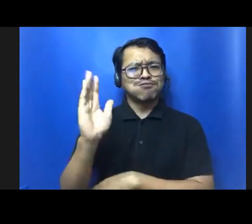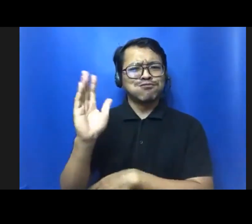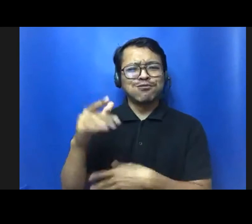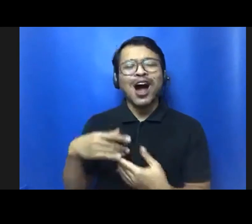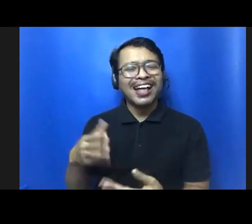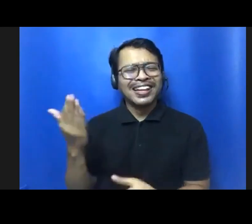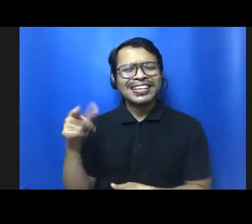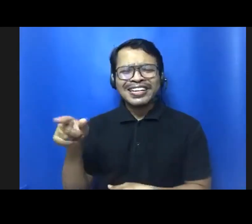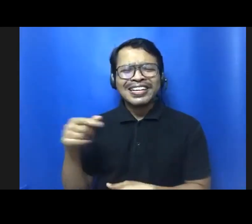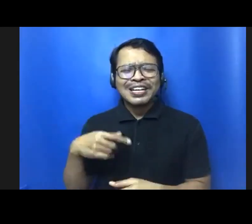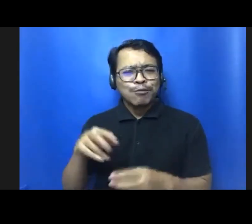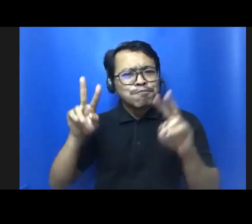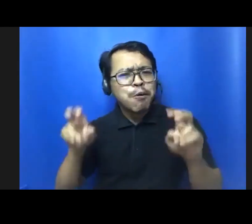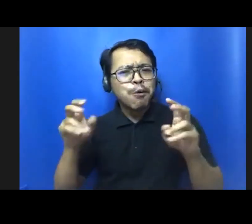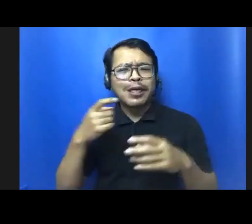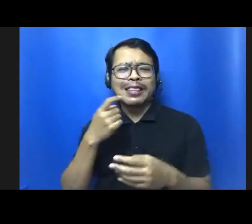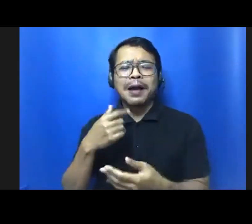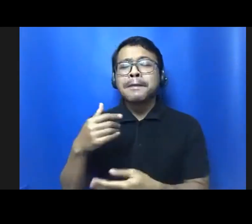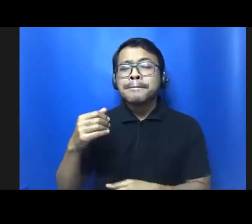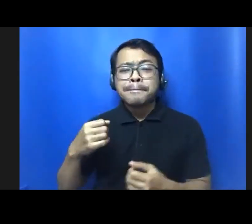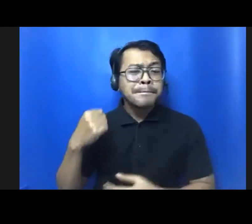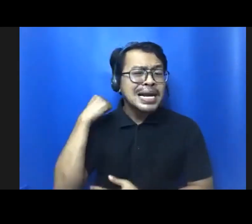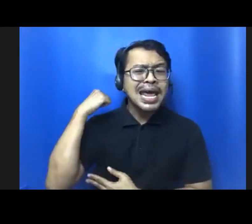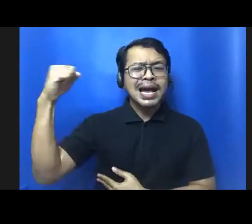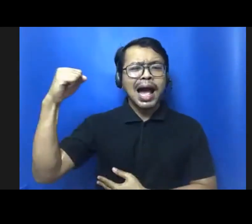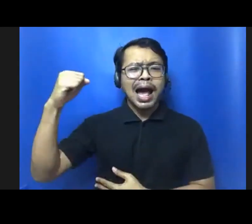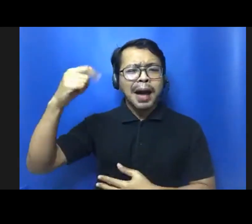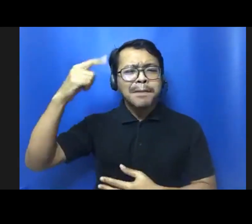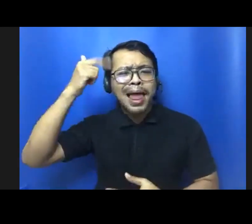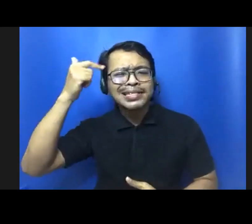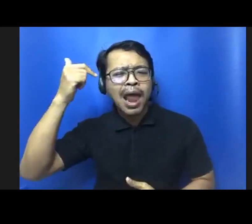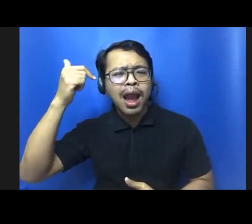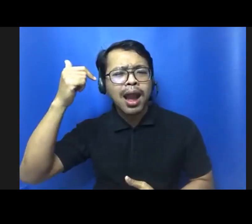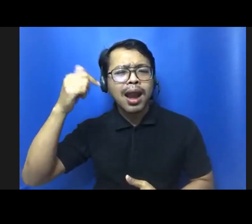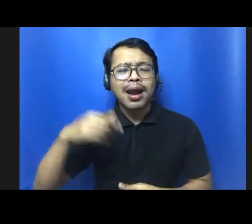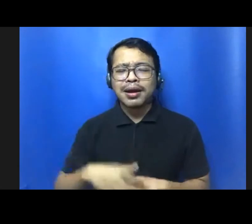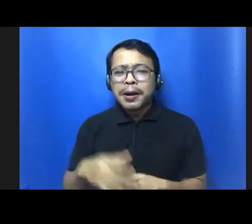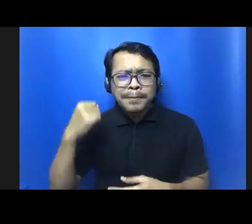sesungguhnya. Jadi Merdeka Belajar itu intinya adalah